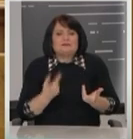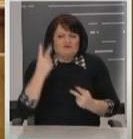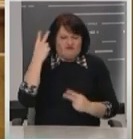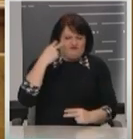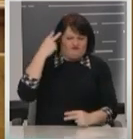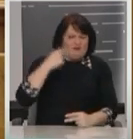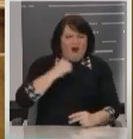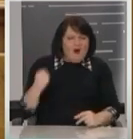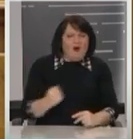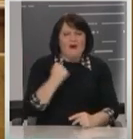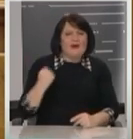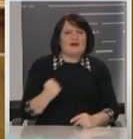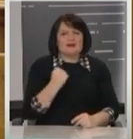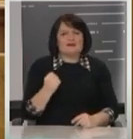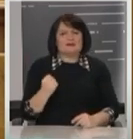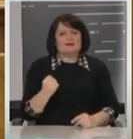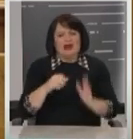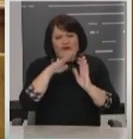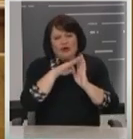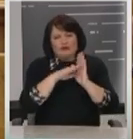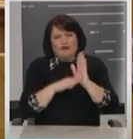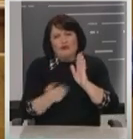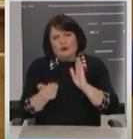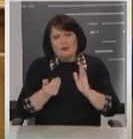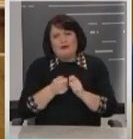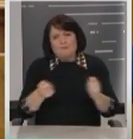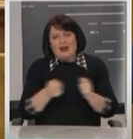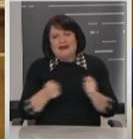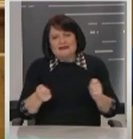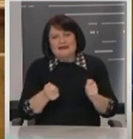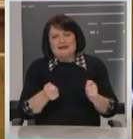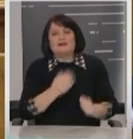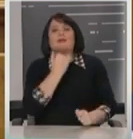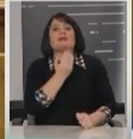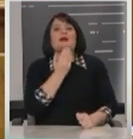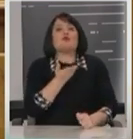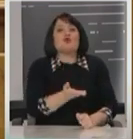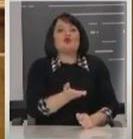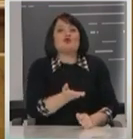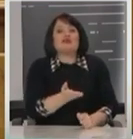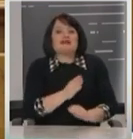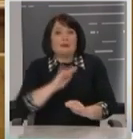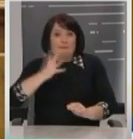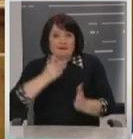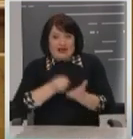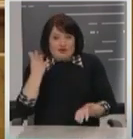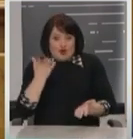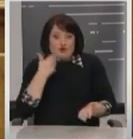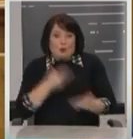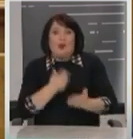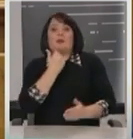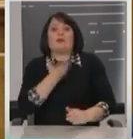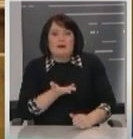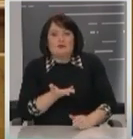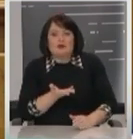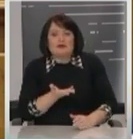επιτήρηση και πολύ σκληρά προαπαιτούμενα, προφανώς αυτά που δεν μπορούσατε τότε να κλείσετε στην πέμπτη αξιολόγηση. Αυτό